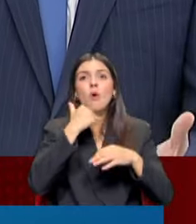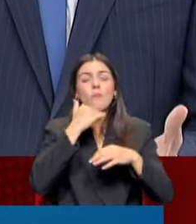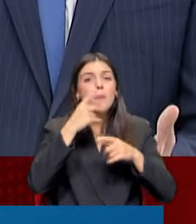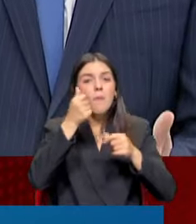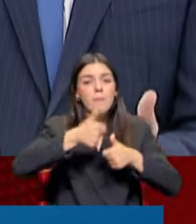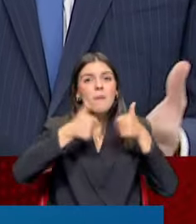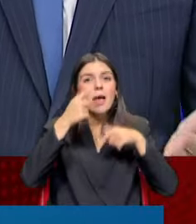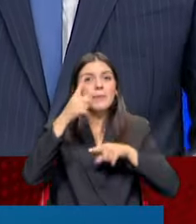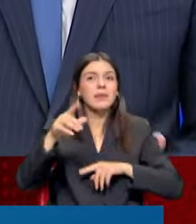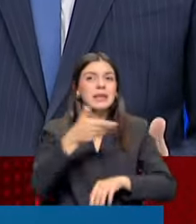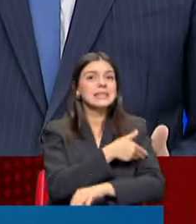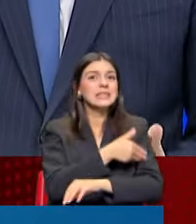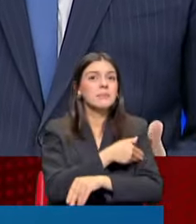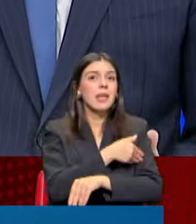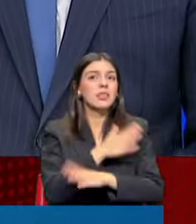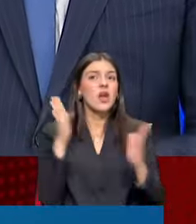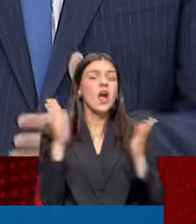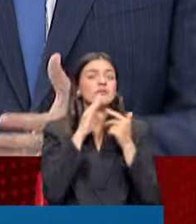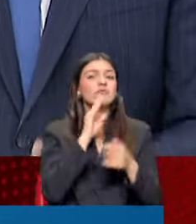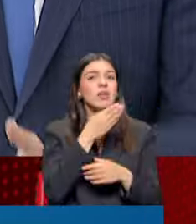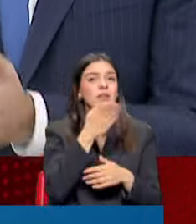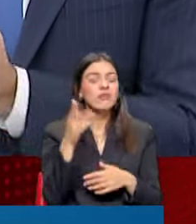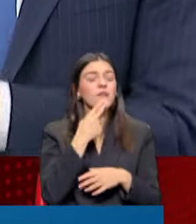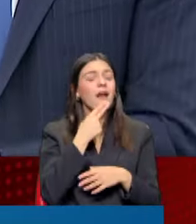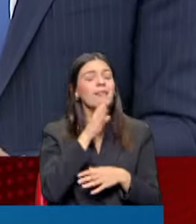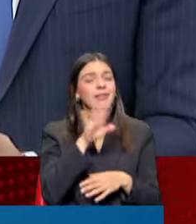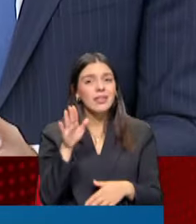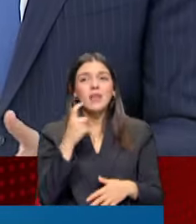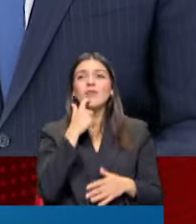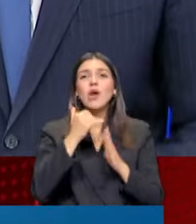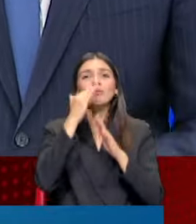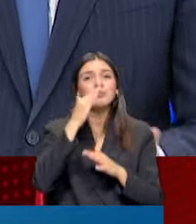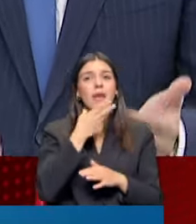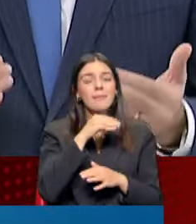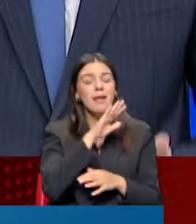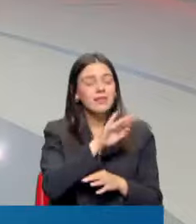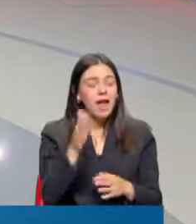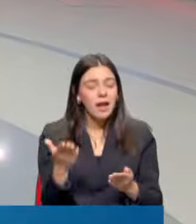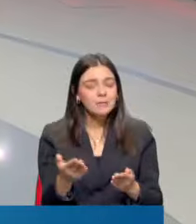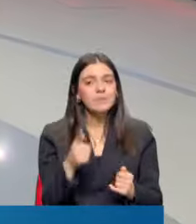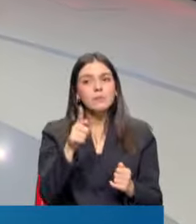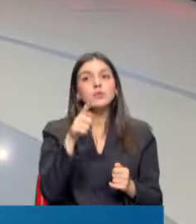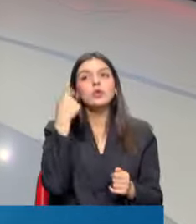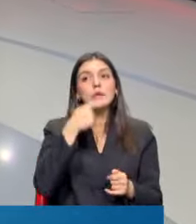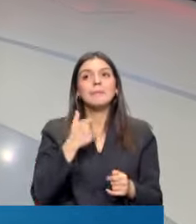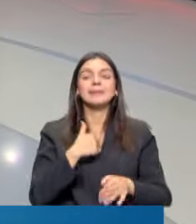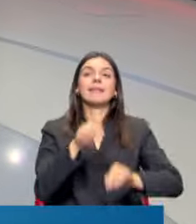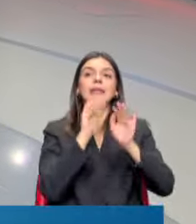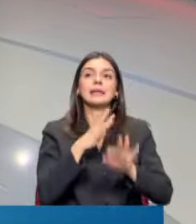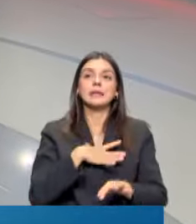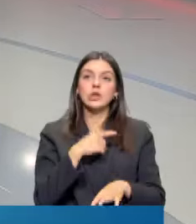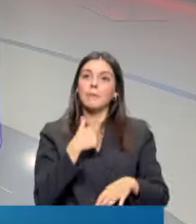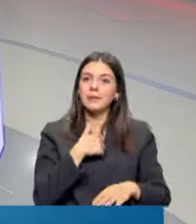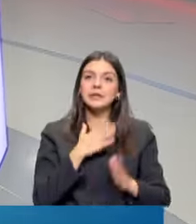pahalı bir hizmetle karşı karşıya gençler, kadınlar, ileri yaştaki büyüklerimiz. Bundan kaynaklı olarak da bizden destek istiyorlar.